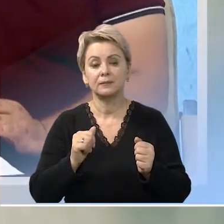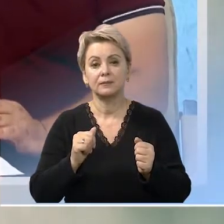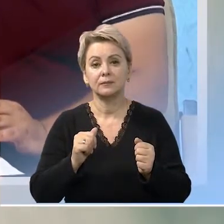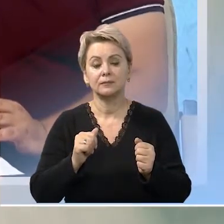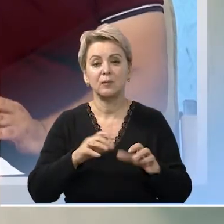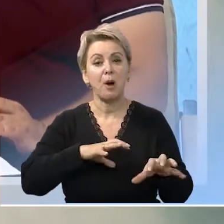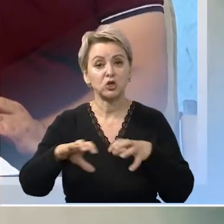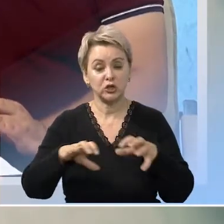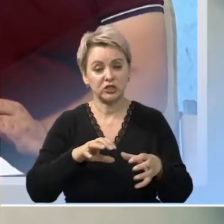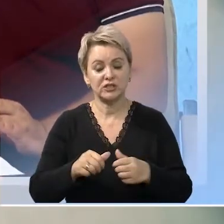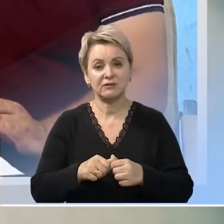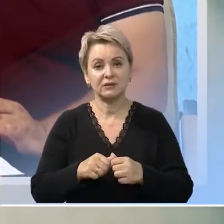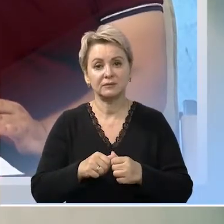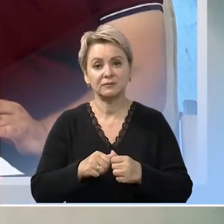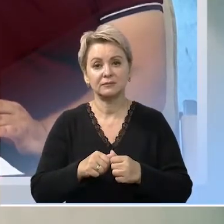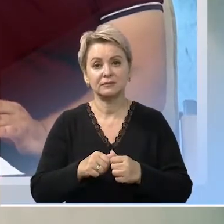скажем, преступлений, мошенничеств?